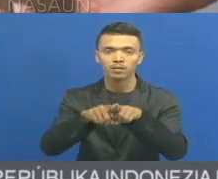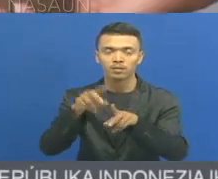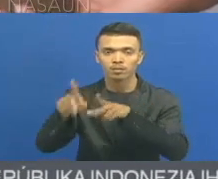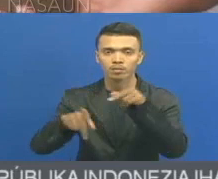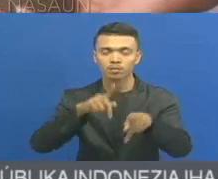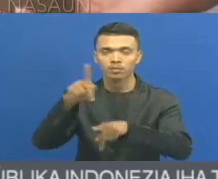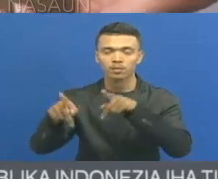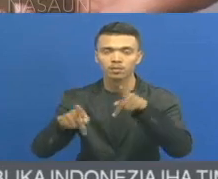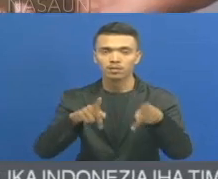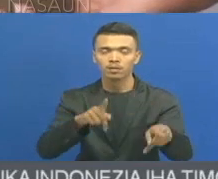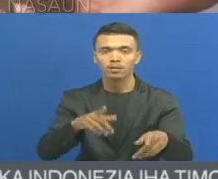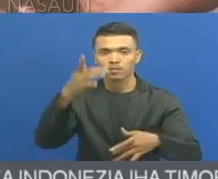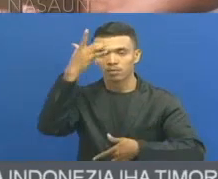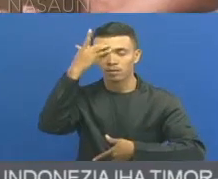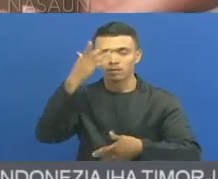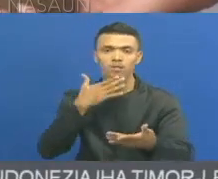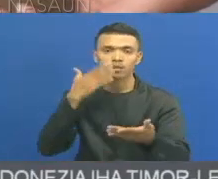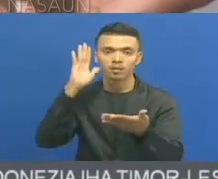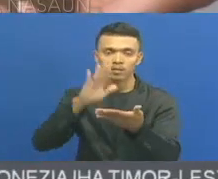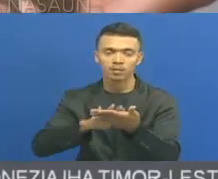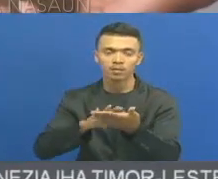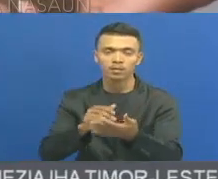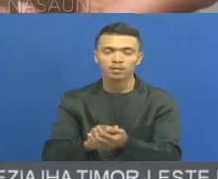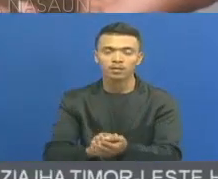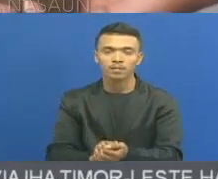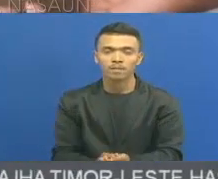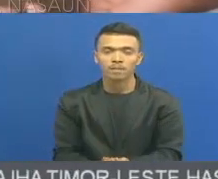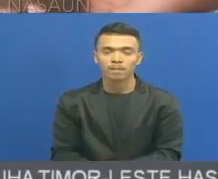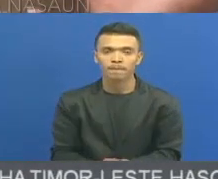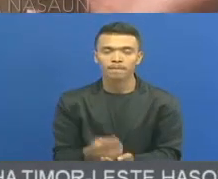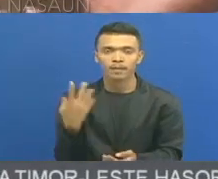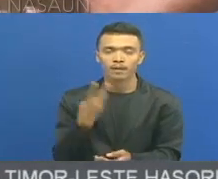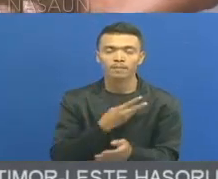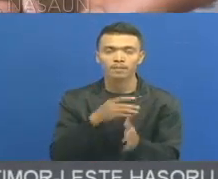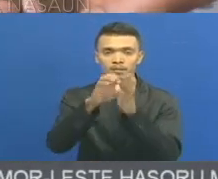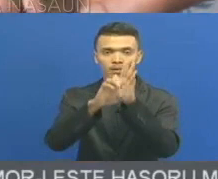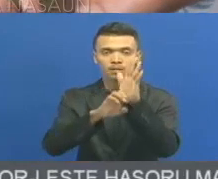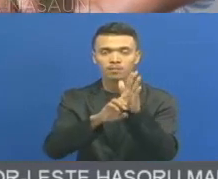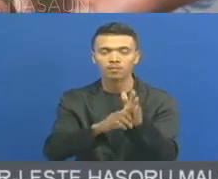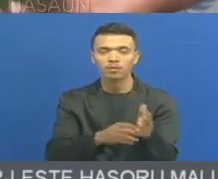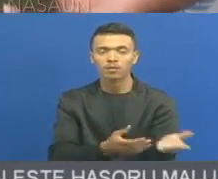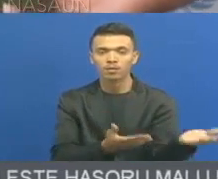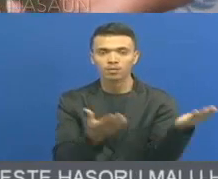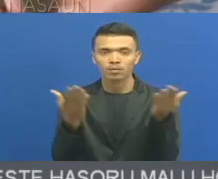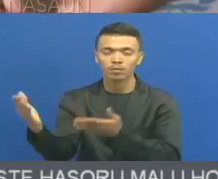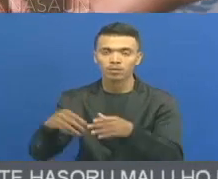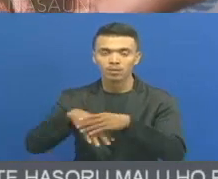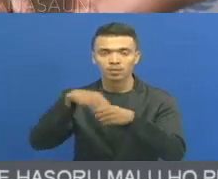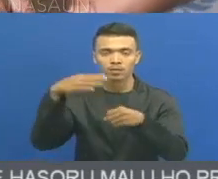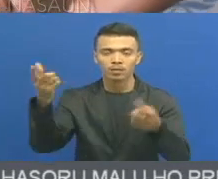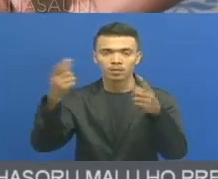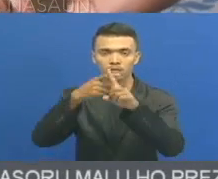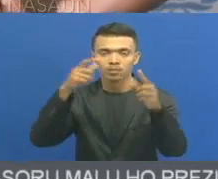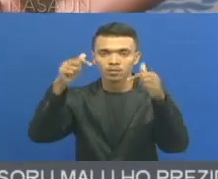komunidade ni perspektiva ni kata moras ni moras ladia, moras malisa, moras idane antau. Ami sa exemplo basira kara katulori sira sayu sidane. Iha dili